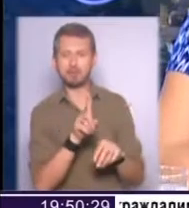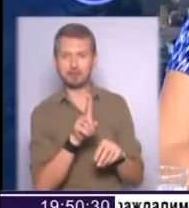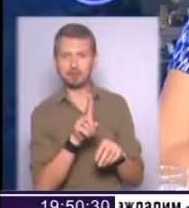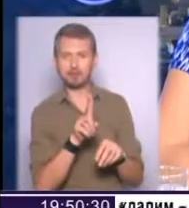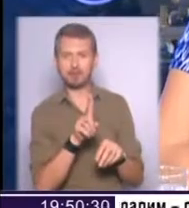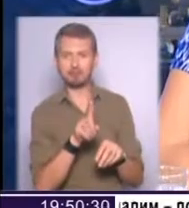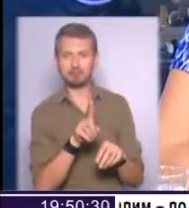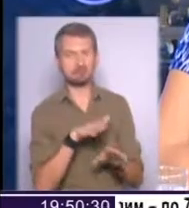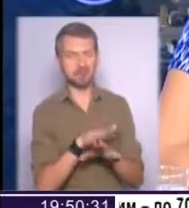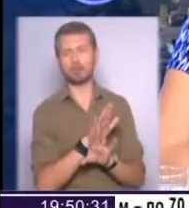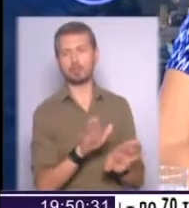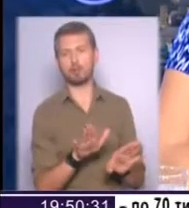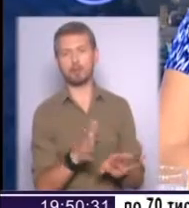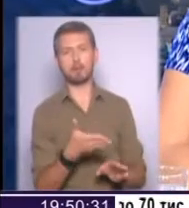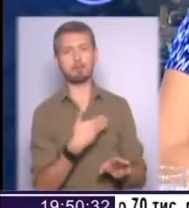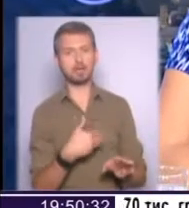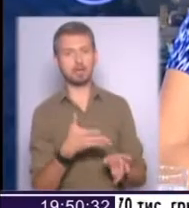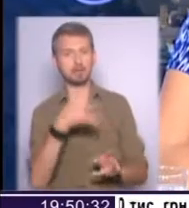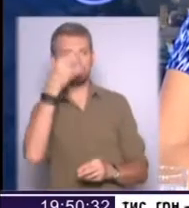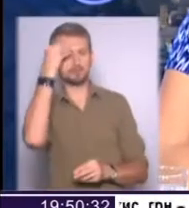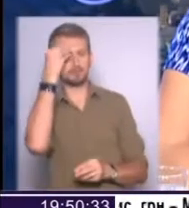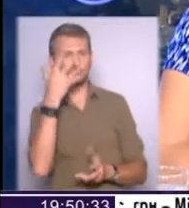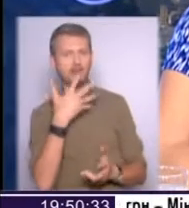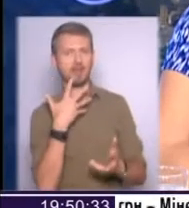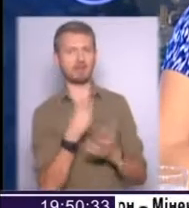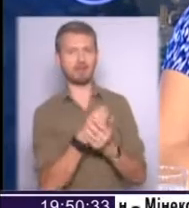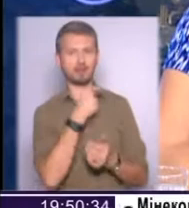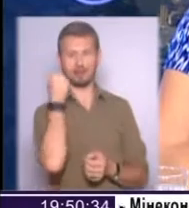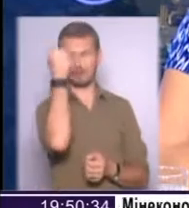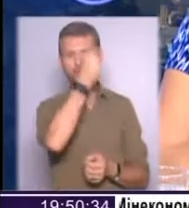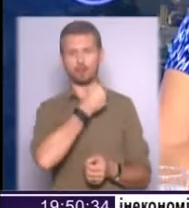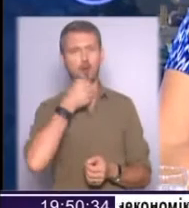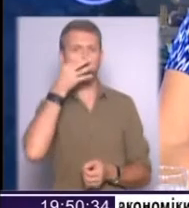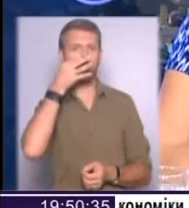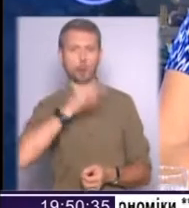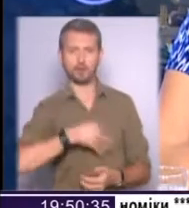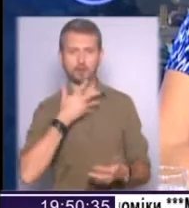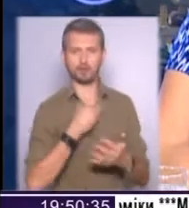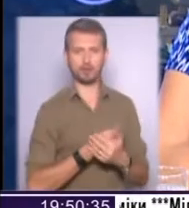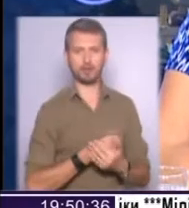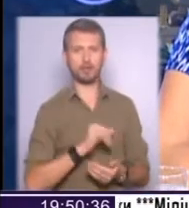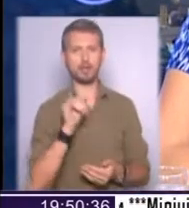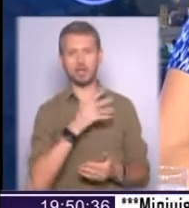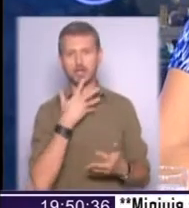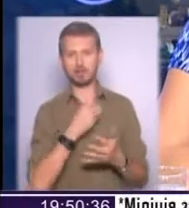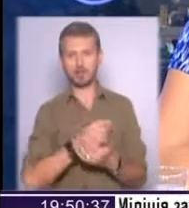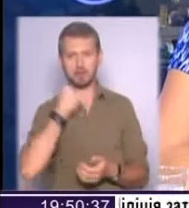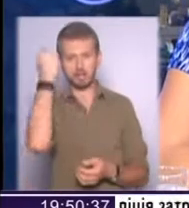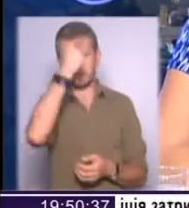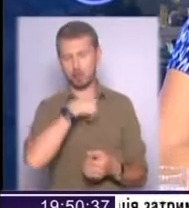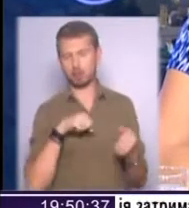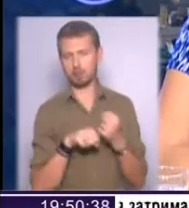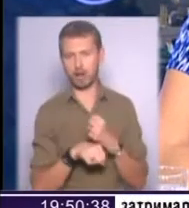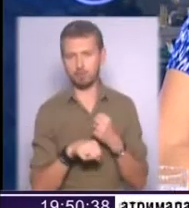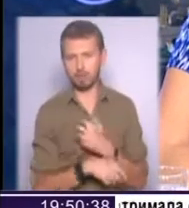принципів ми не дотримуємося. Ми керуємося якимись власними індивідуальними досвідами своїми і своїми індивідуальними травмами,